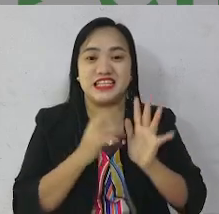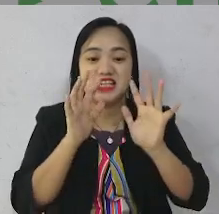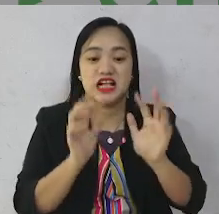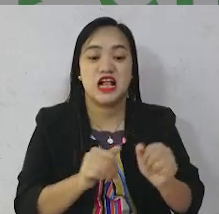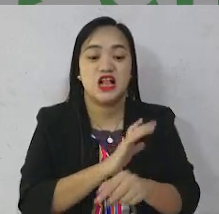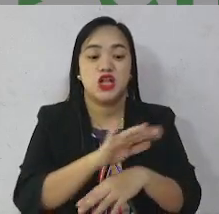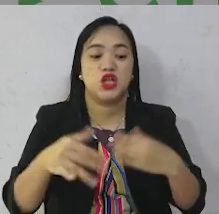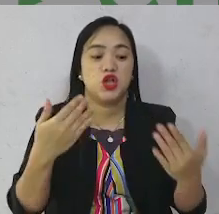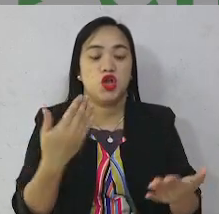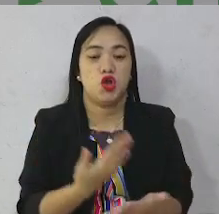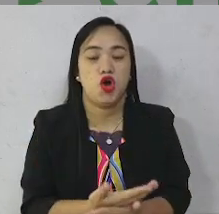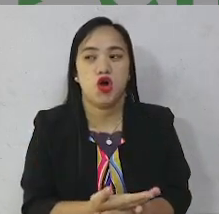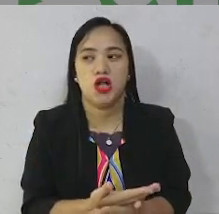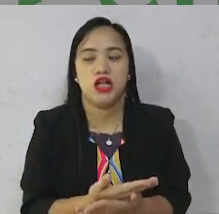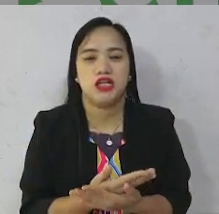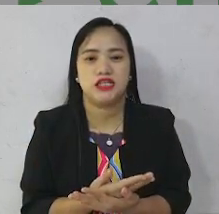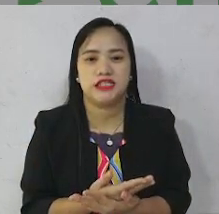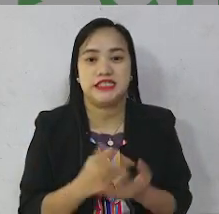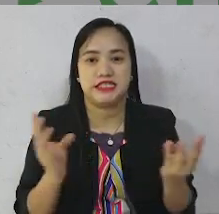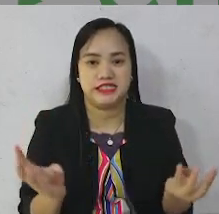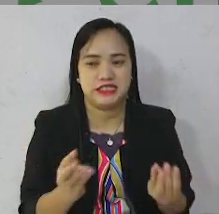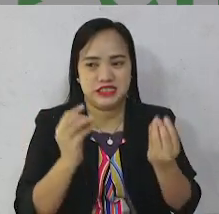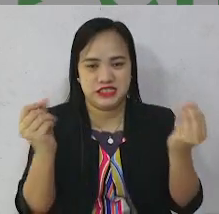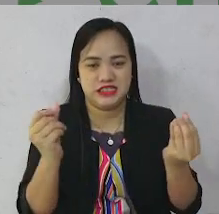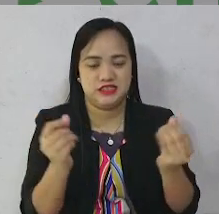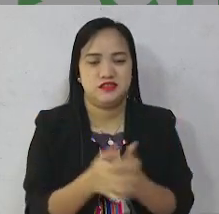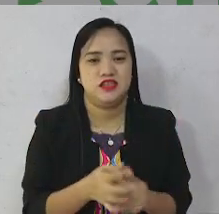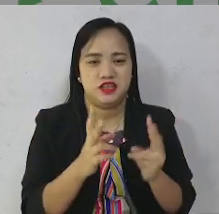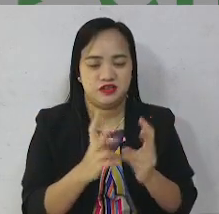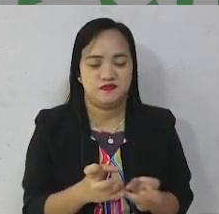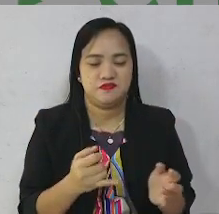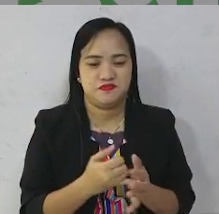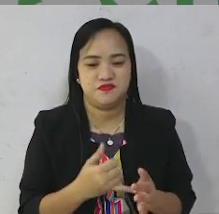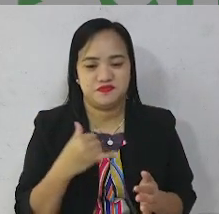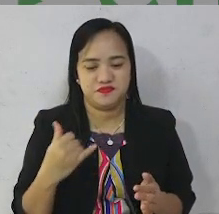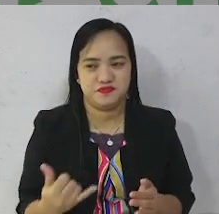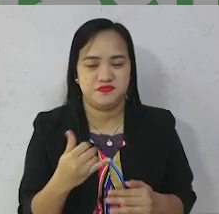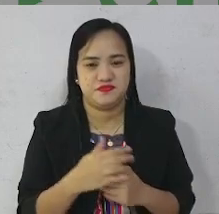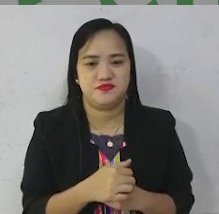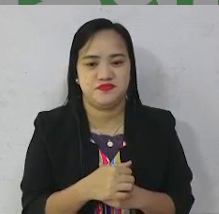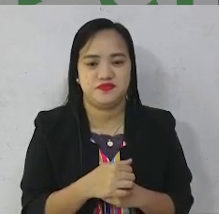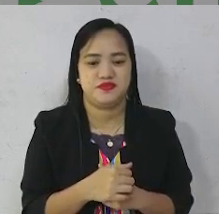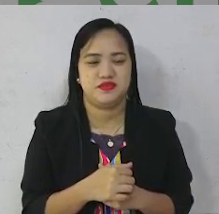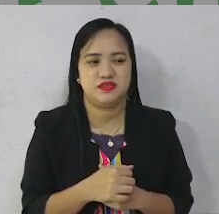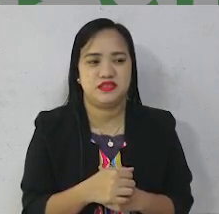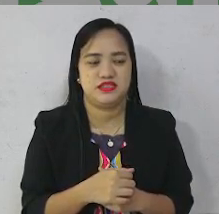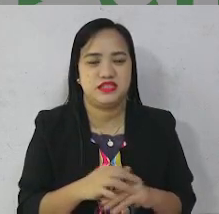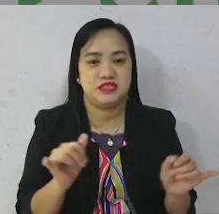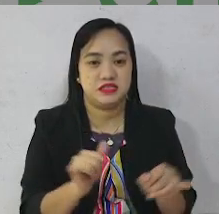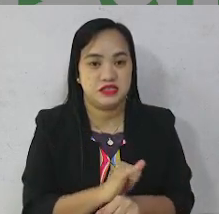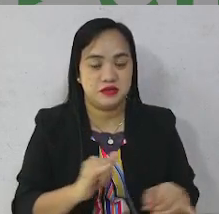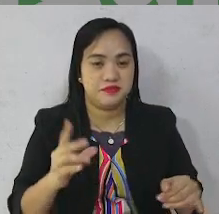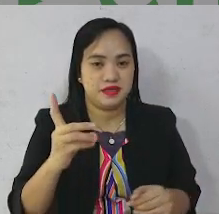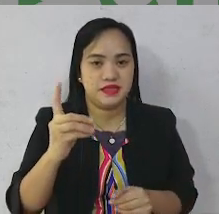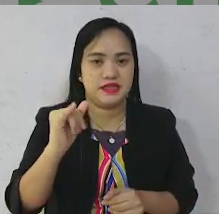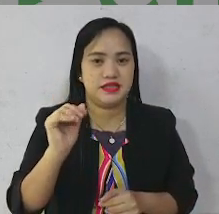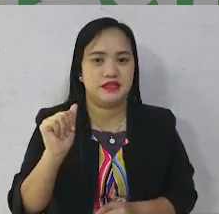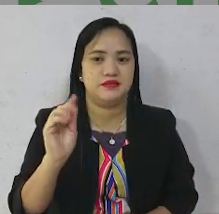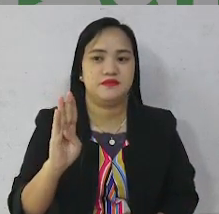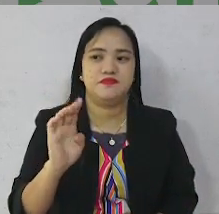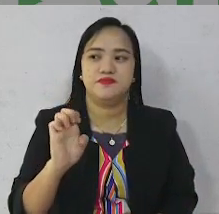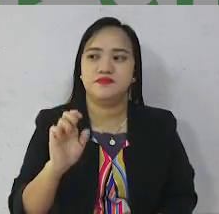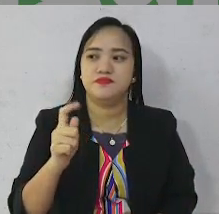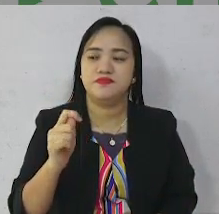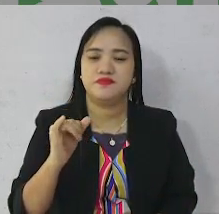kung wala pong any underlying disease tulad ng Diabetes o blood circulation problem